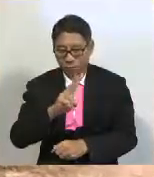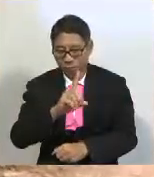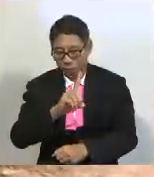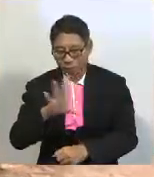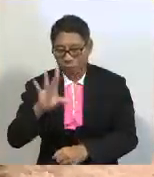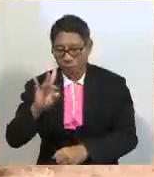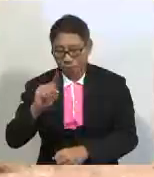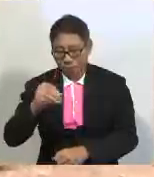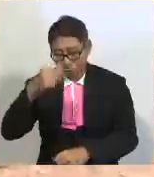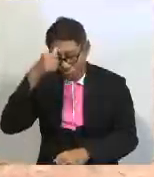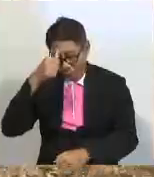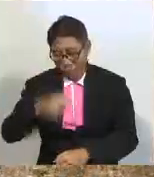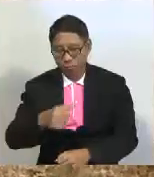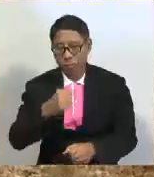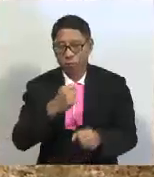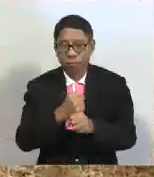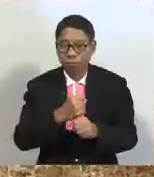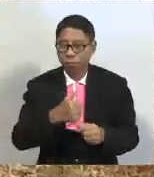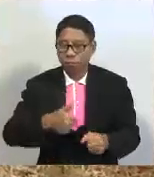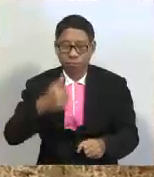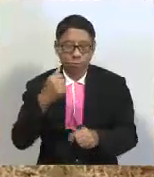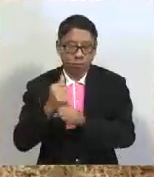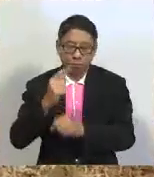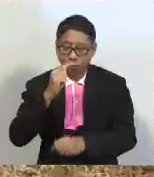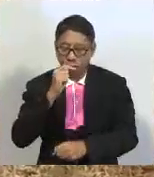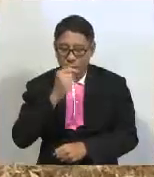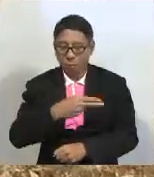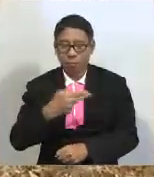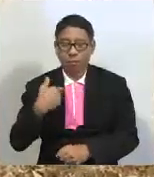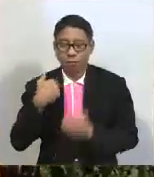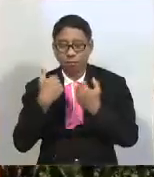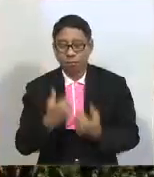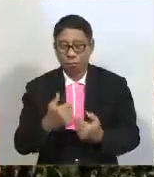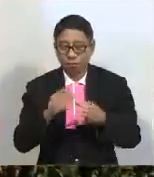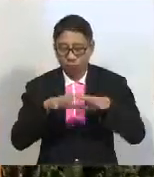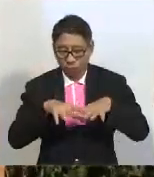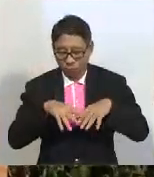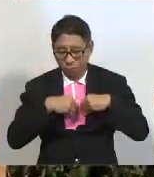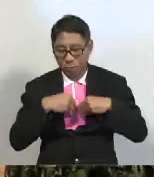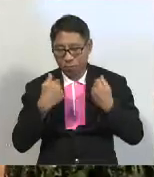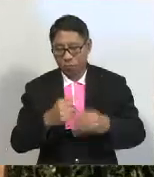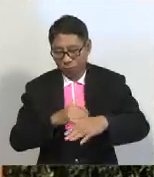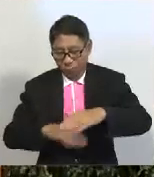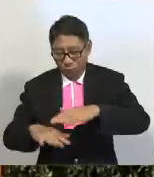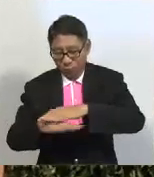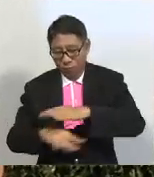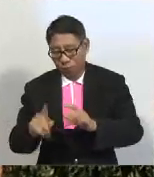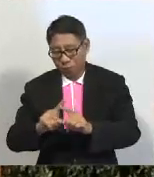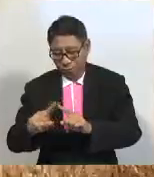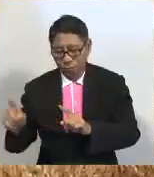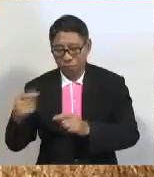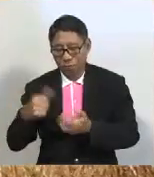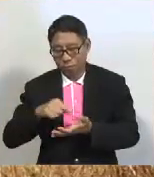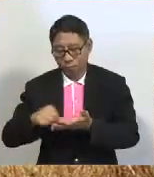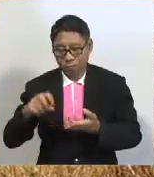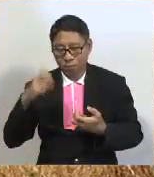ครับซึ่งหากเจ้าหน้าที่ไม่ดำเนินการก็จะถูกลงโทษครับแต่ยอมรับว่าข้อมูลแต่ละหน่วยงานเนี่ยแตกต่างกันทำให้มีการ